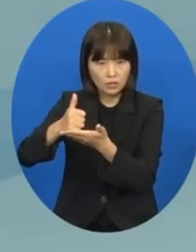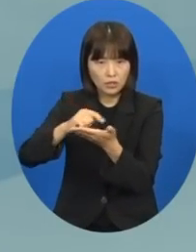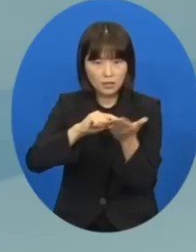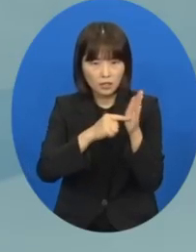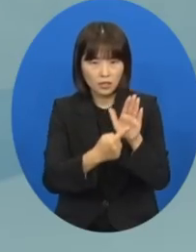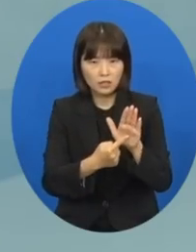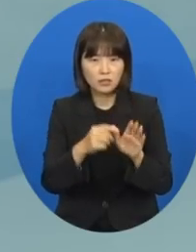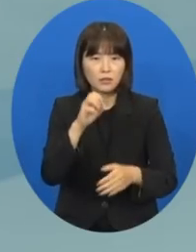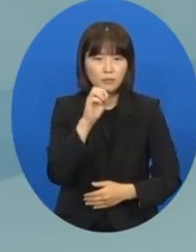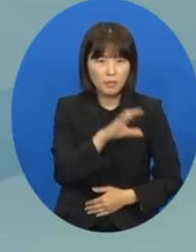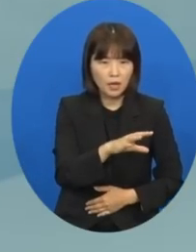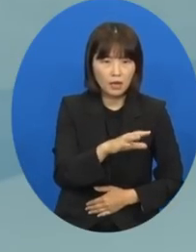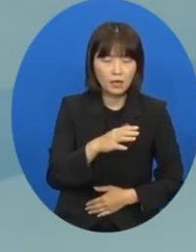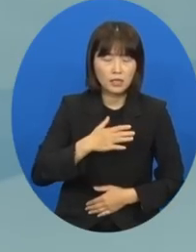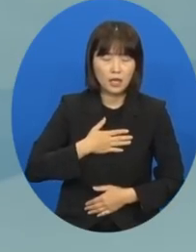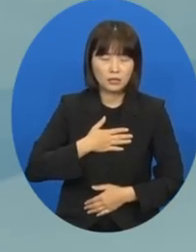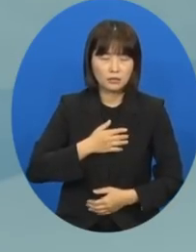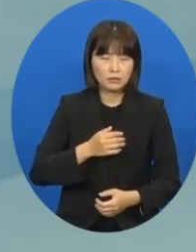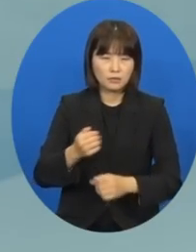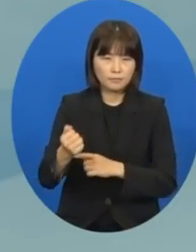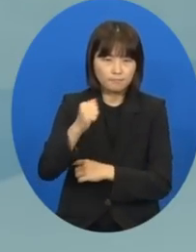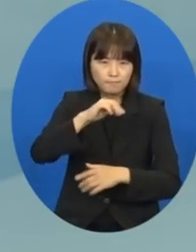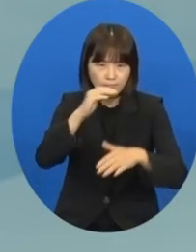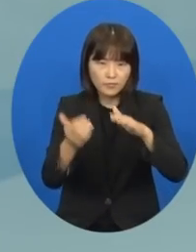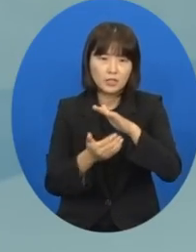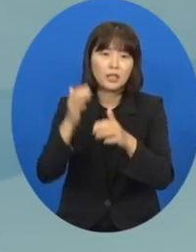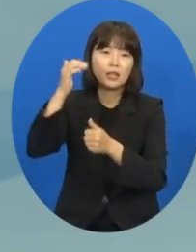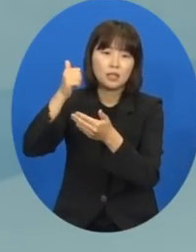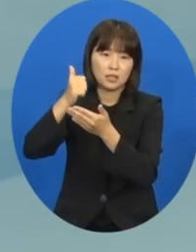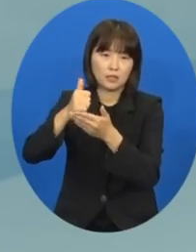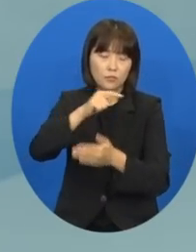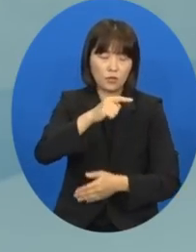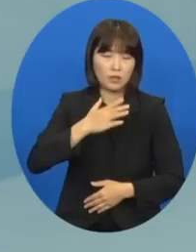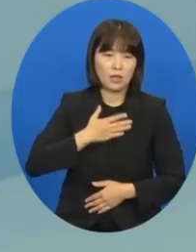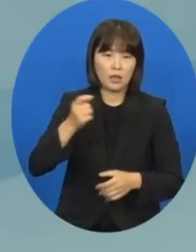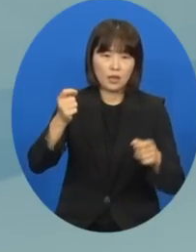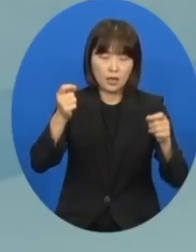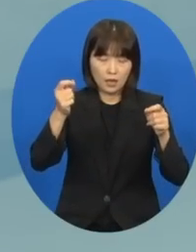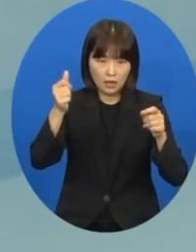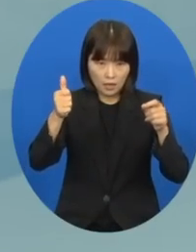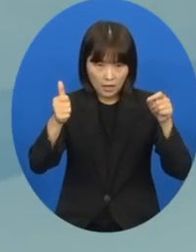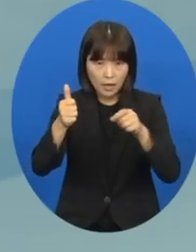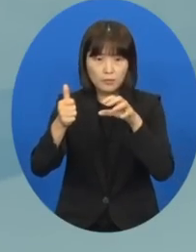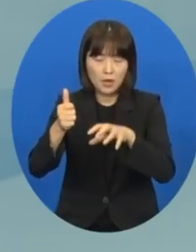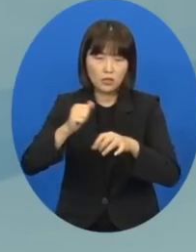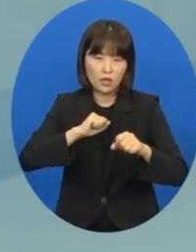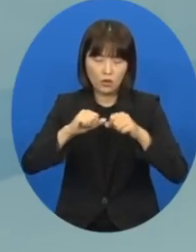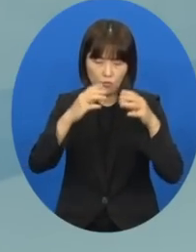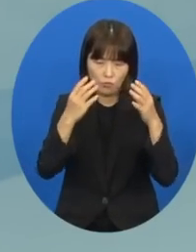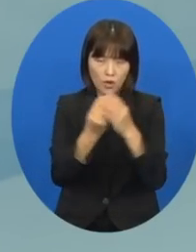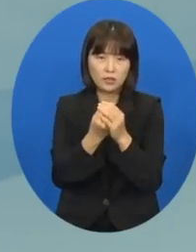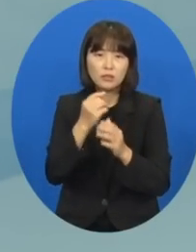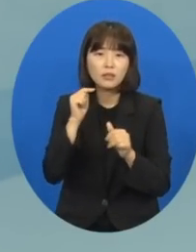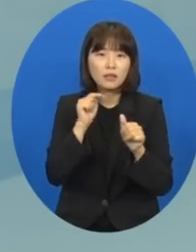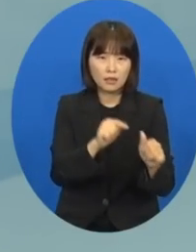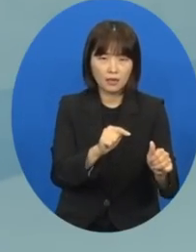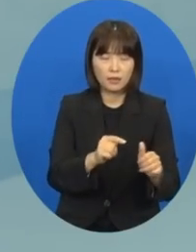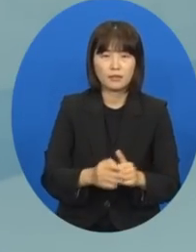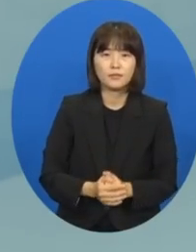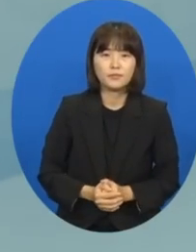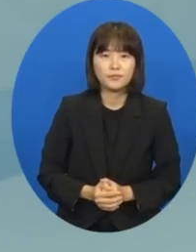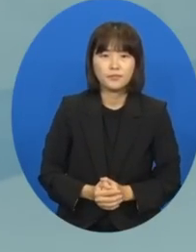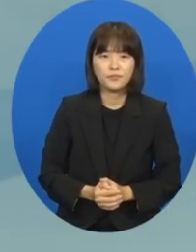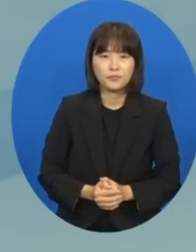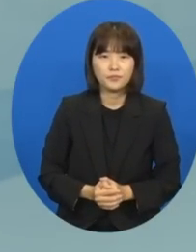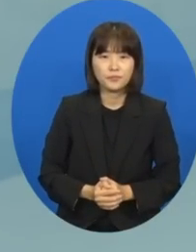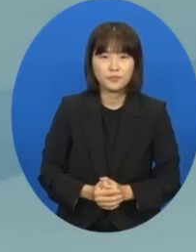나타나셔서 이르시되 나는 전능한 하나님이라 너는 내 앞에서 행하여 완전하라. 단 한 절과 한 장의 차이인데요, 몇